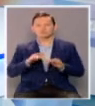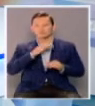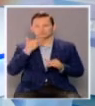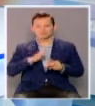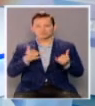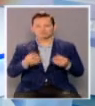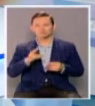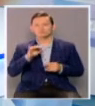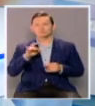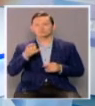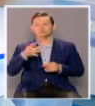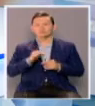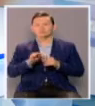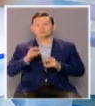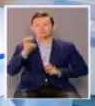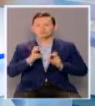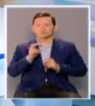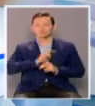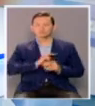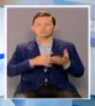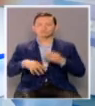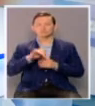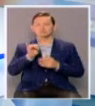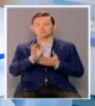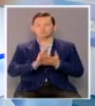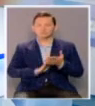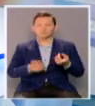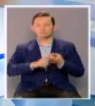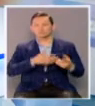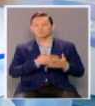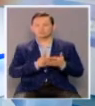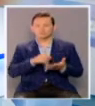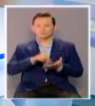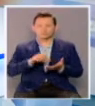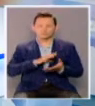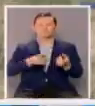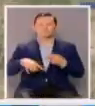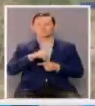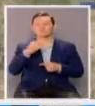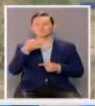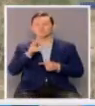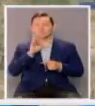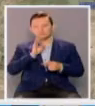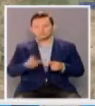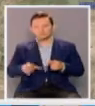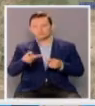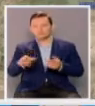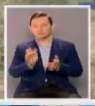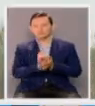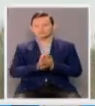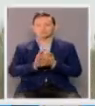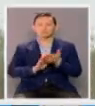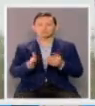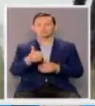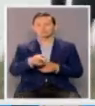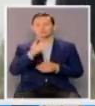Бүгін Құрманғазы өндірістік кооперативінің қызметкерлері сенбілік жұмыстарына белсенді қатысты. Олар жайық жағасын толған қоқыс пен балық аулау